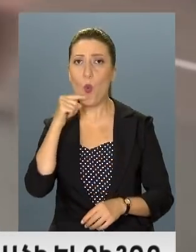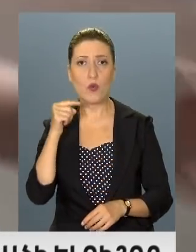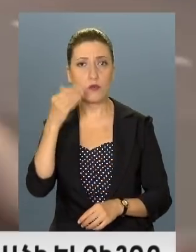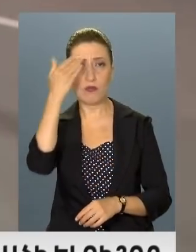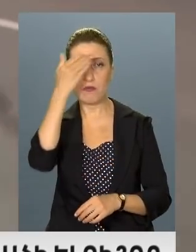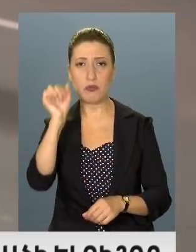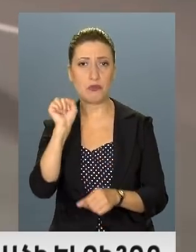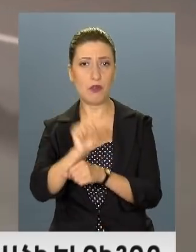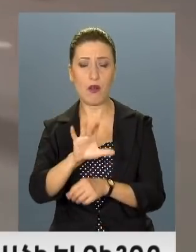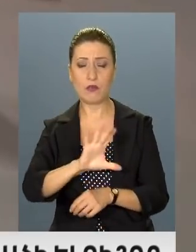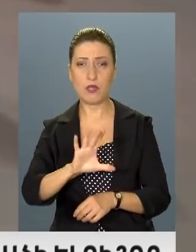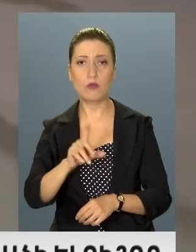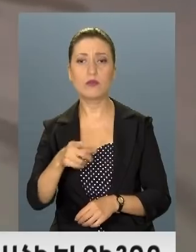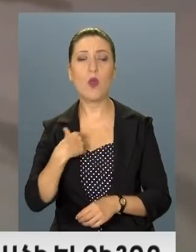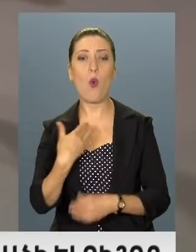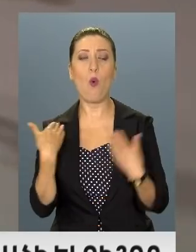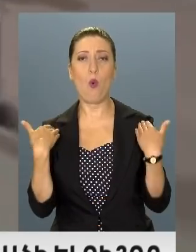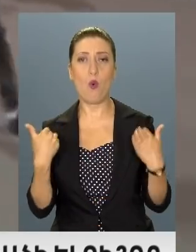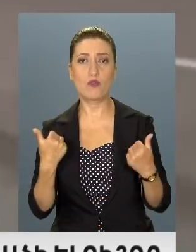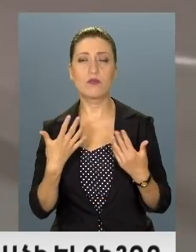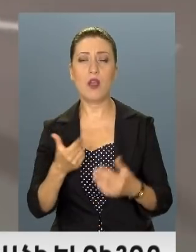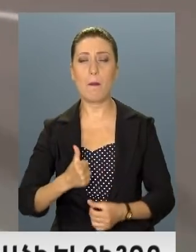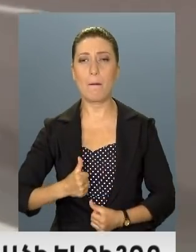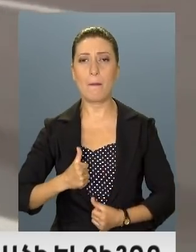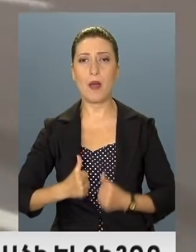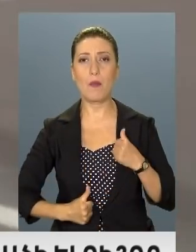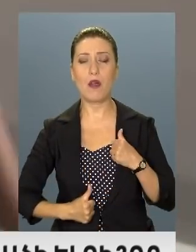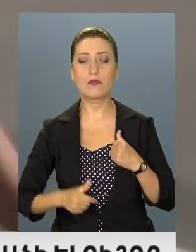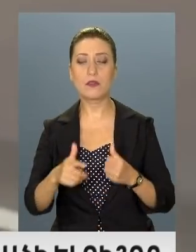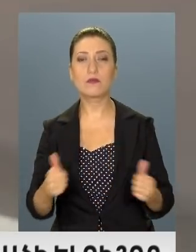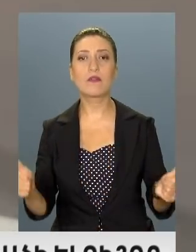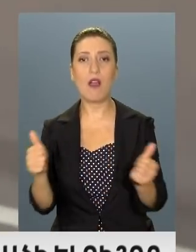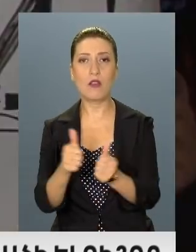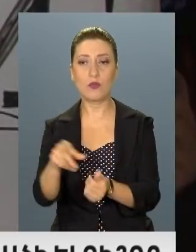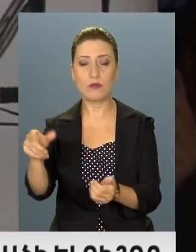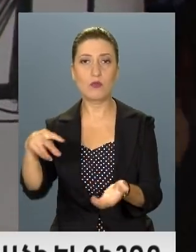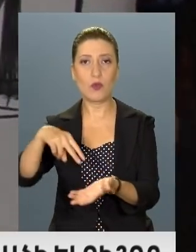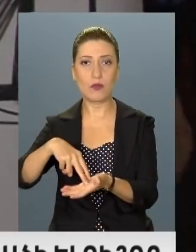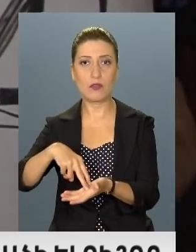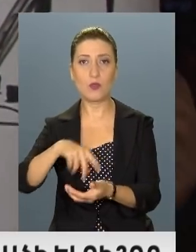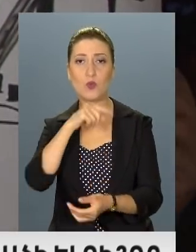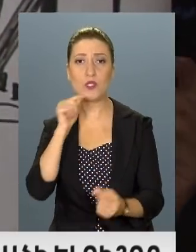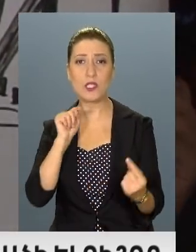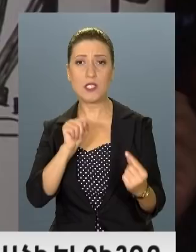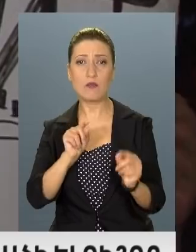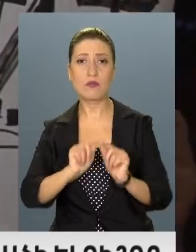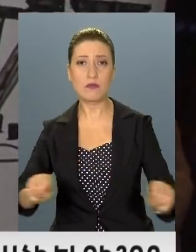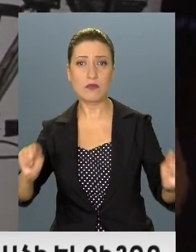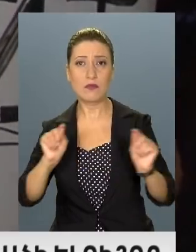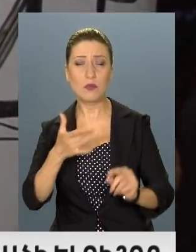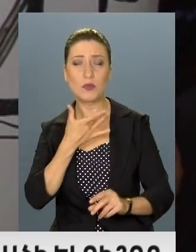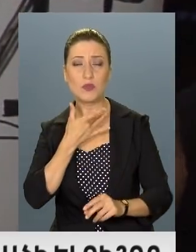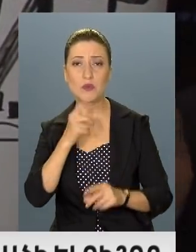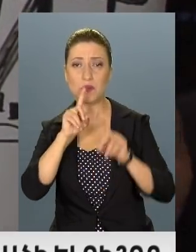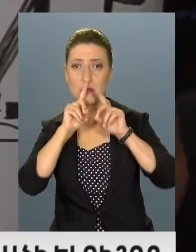իր բարձրությունն ու ուժը։ Հպարտանում եմ ձեզնով, կանգնելու եմ ձեր կողքին։ Հակառուսական բողոքը ամենատարօրինակ ձևերը ունի